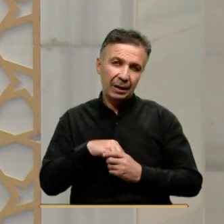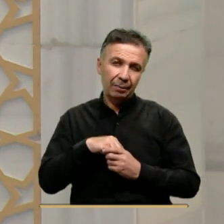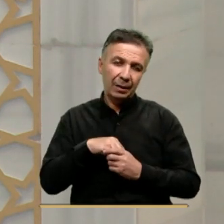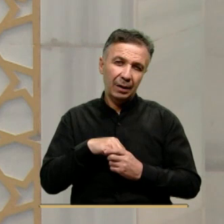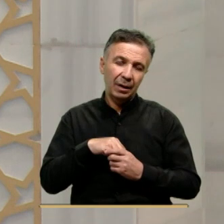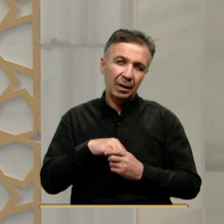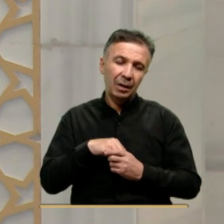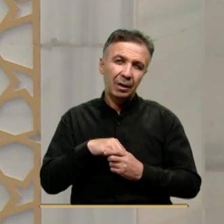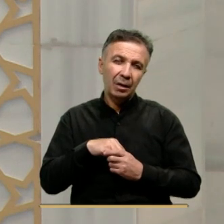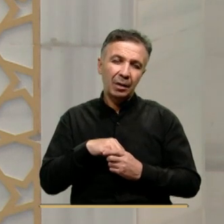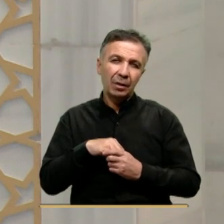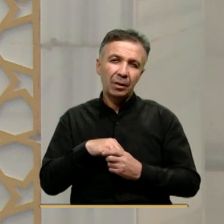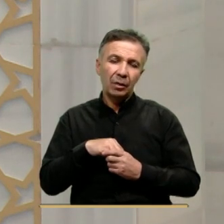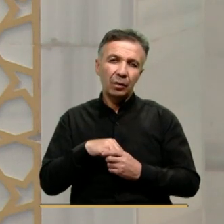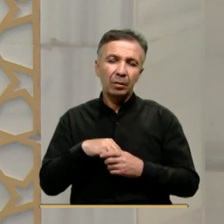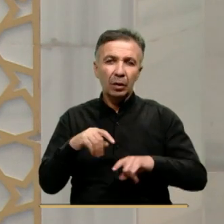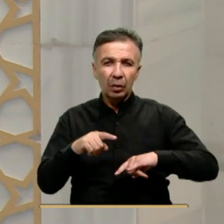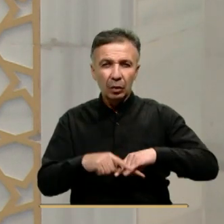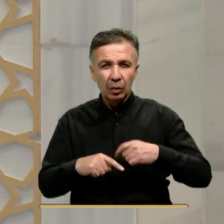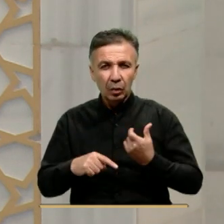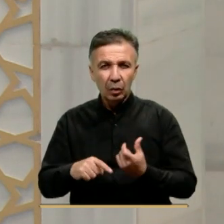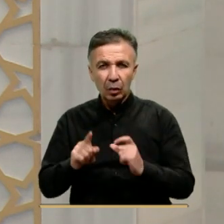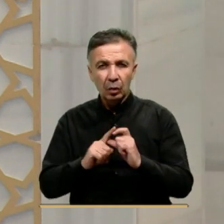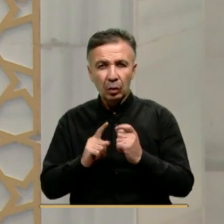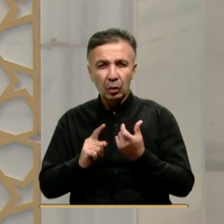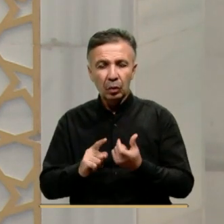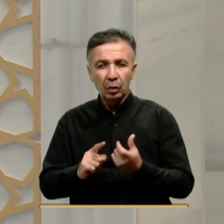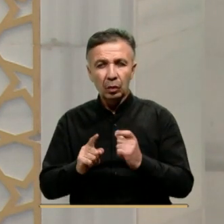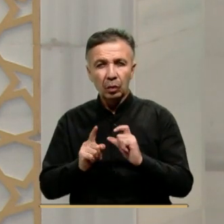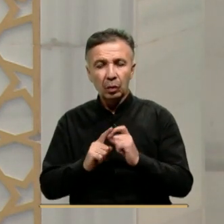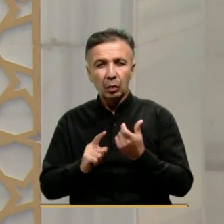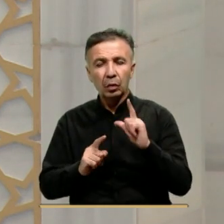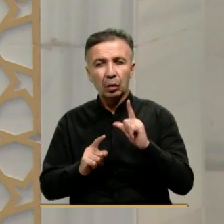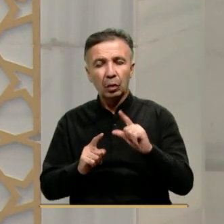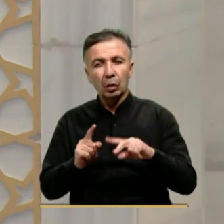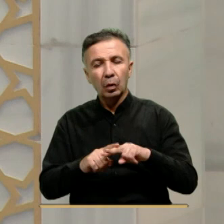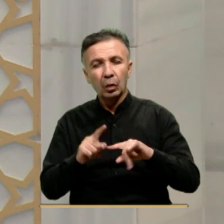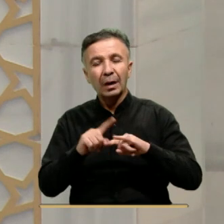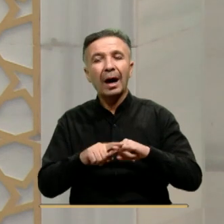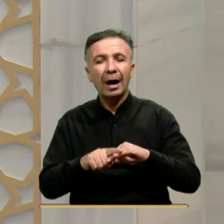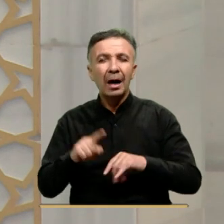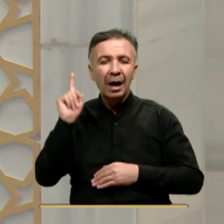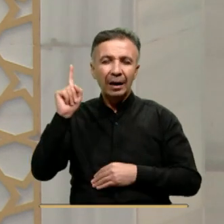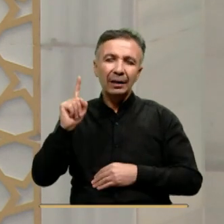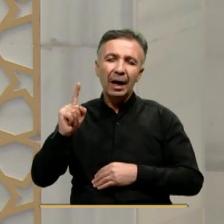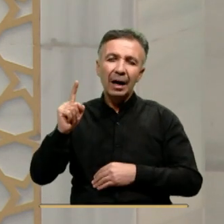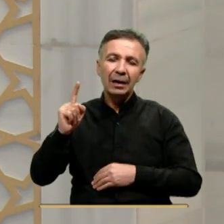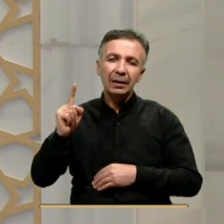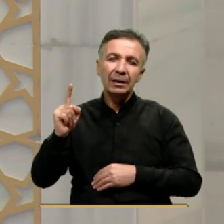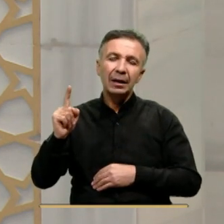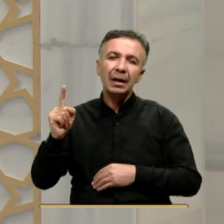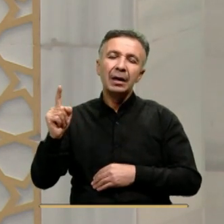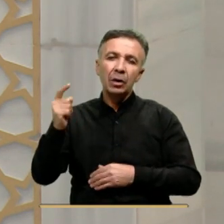hududullah diye bir ifade vardır Allah'ın hadleri Yani hududullah Allah'ın koyduğu sınırlar